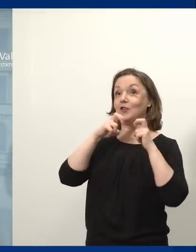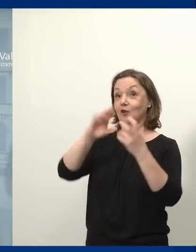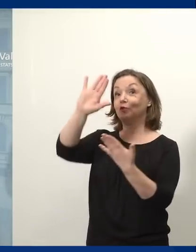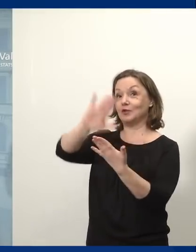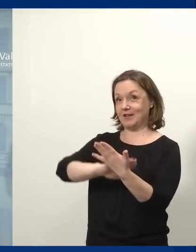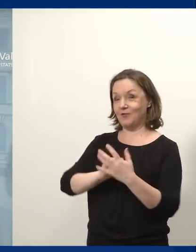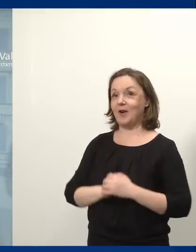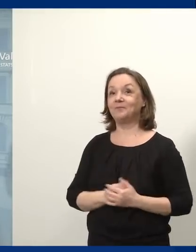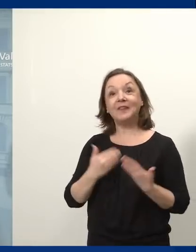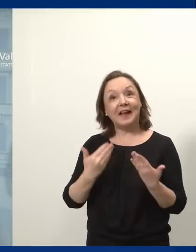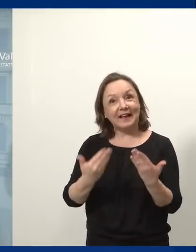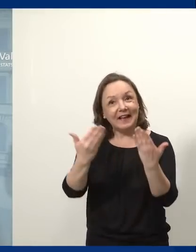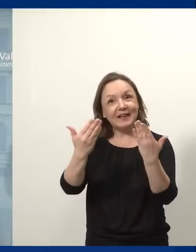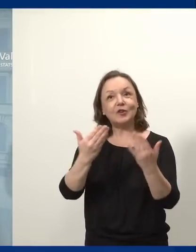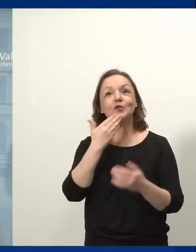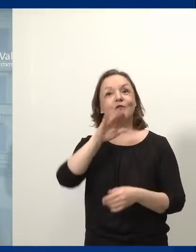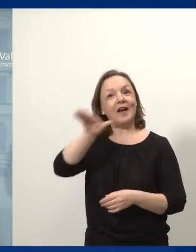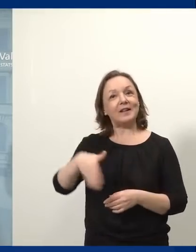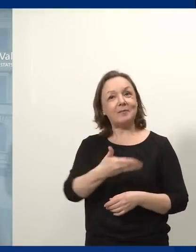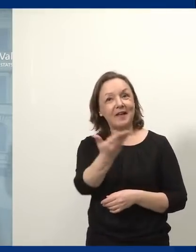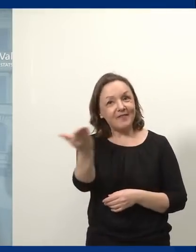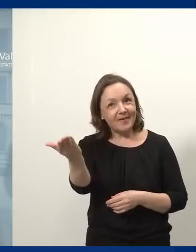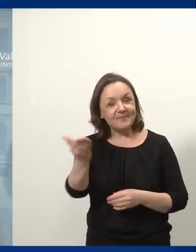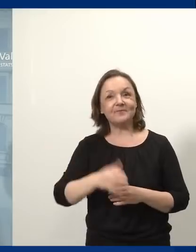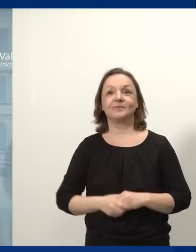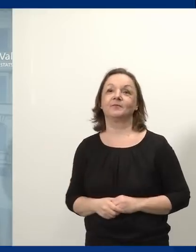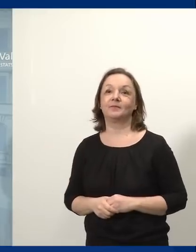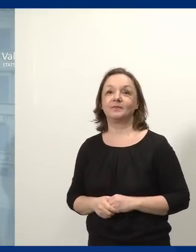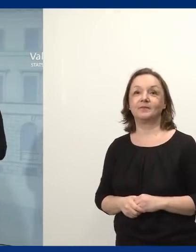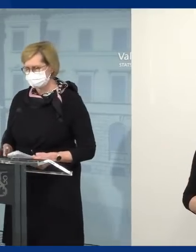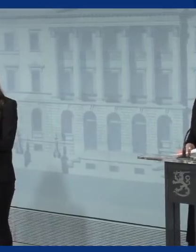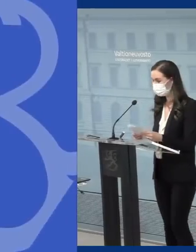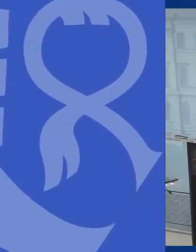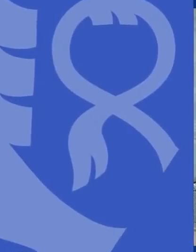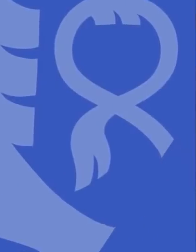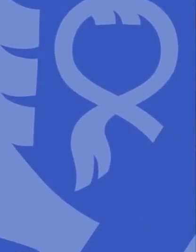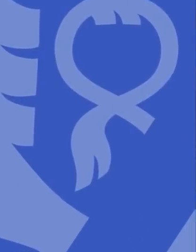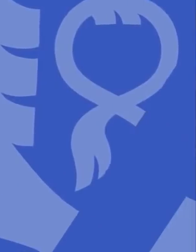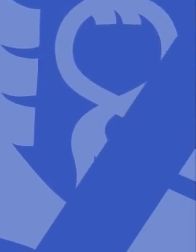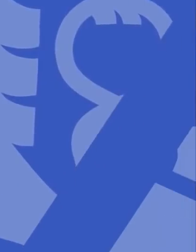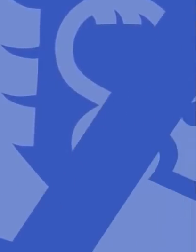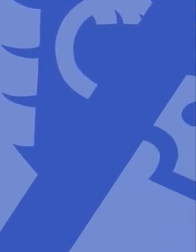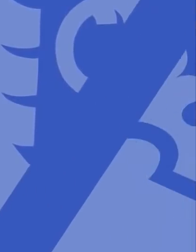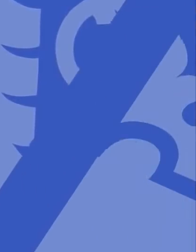sivuilta. Kiitoksia kaikille ja hyvää iltapäivän jatkoa. Kiitoksia. Kiitoksia.